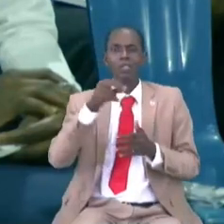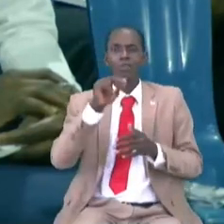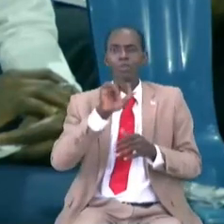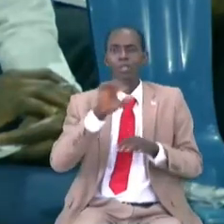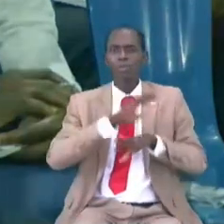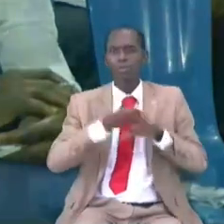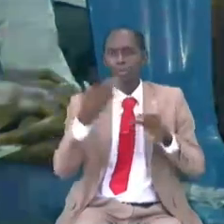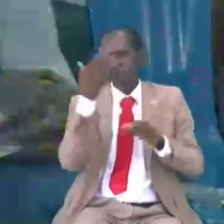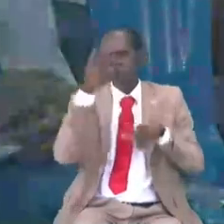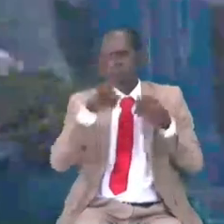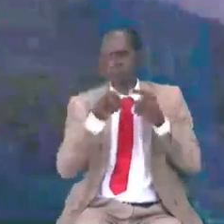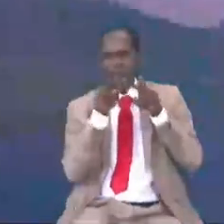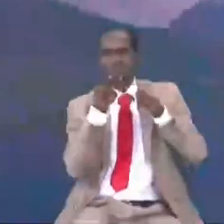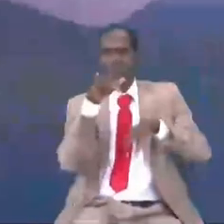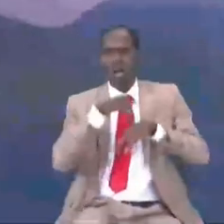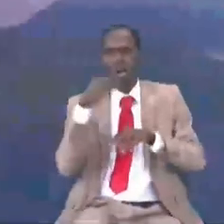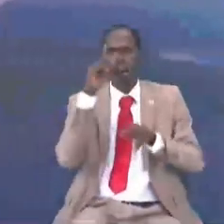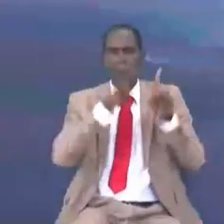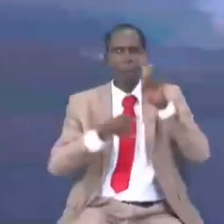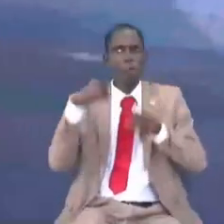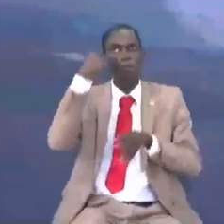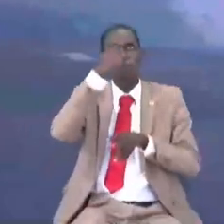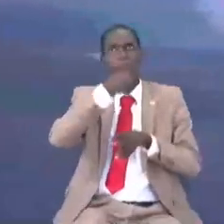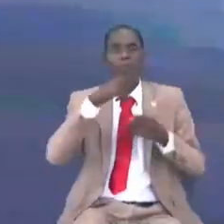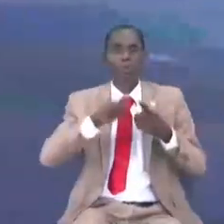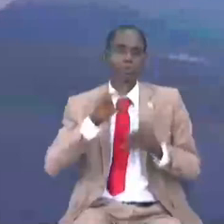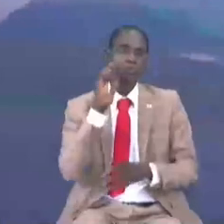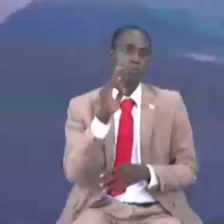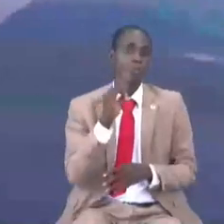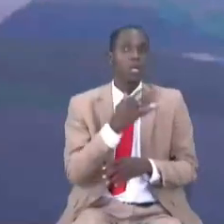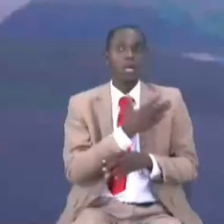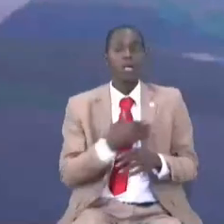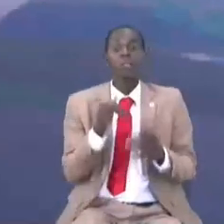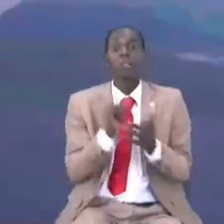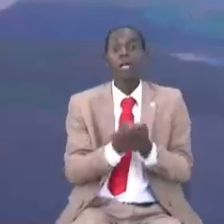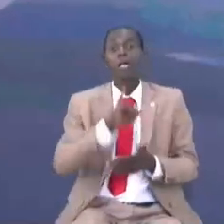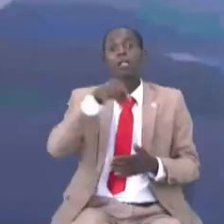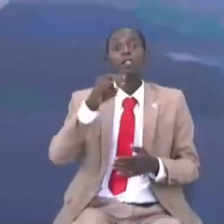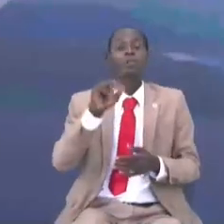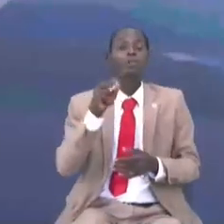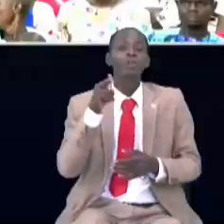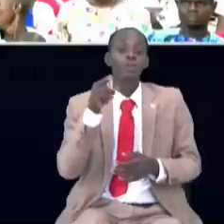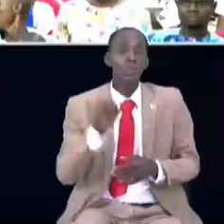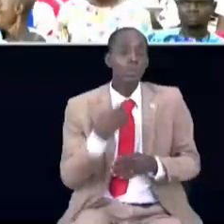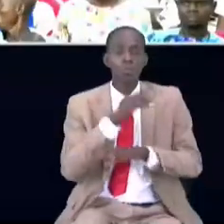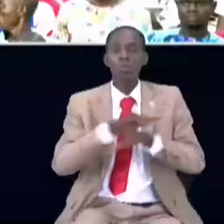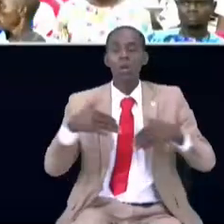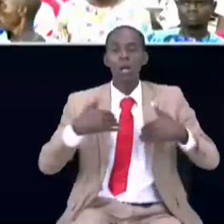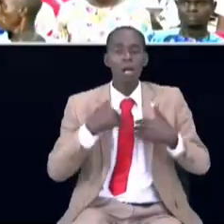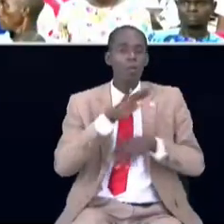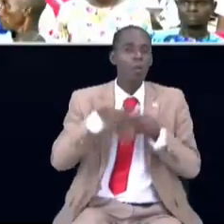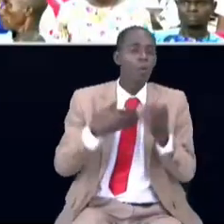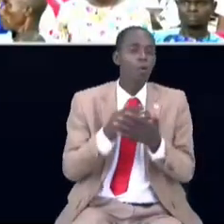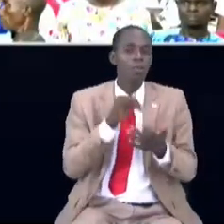ce Jonas, qui n'avait pas toutes ses bonnes qualités et ses attributs, les gens l'ont